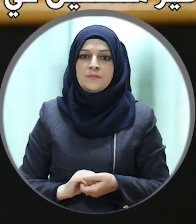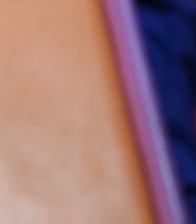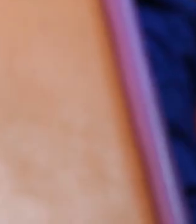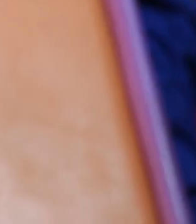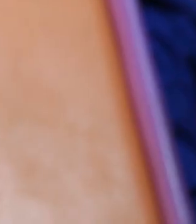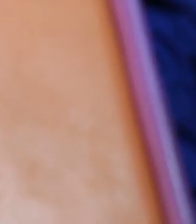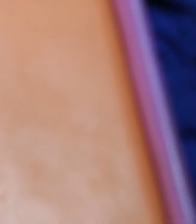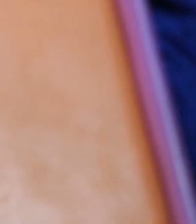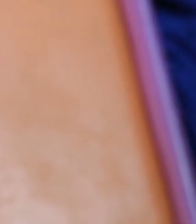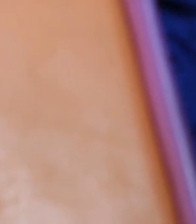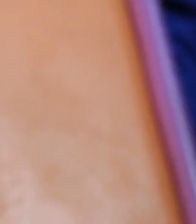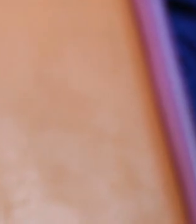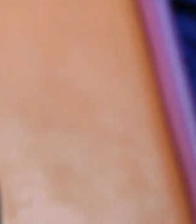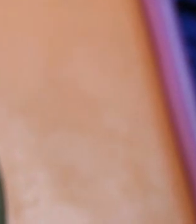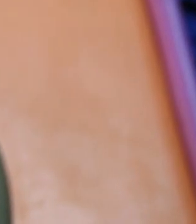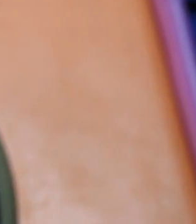6 إلى 17.